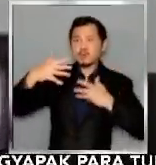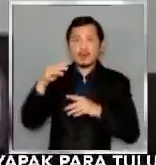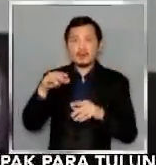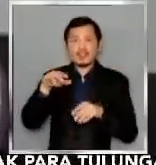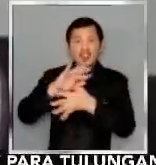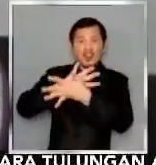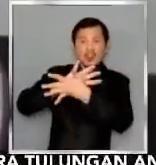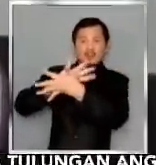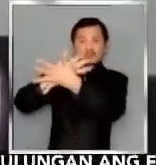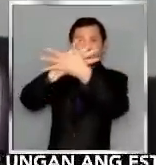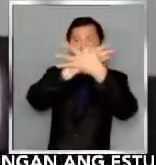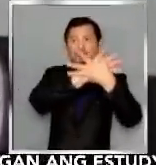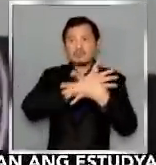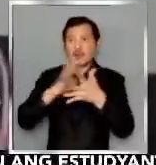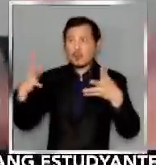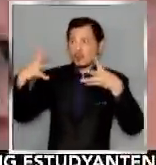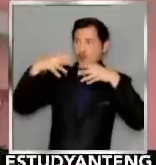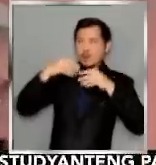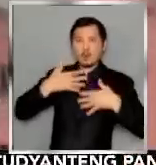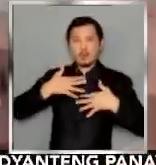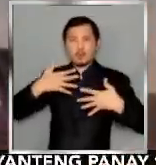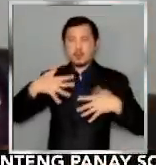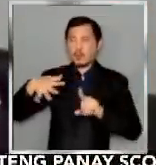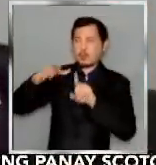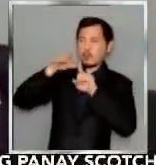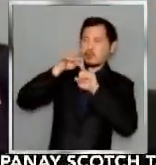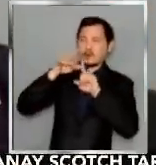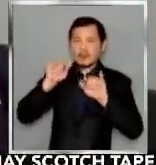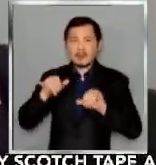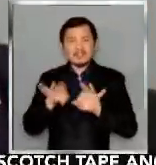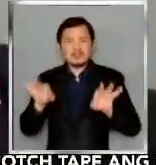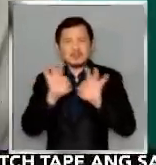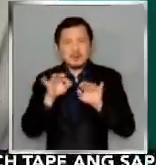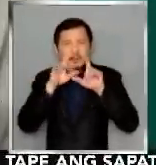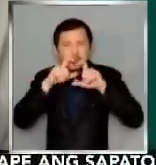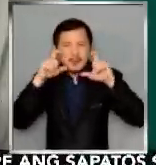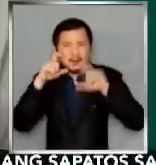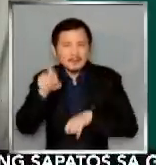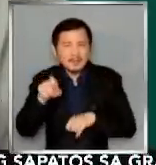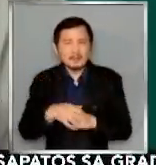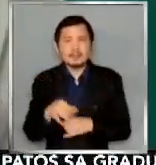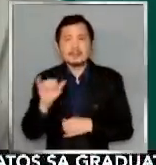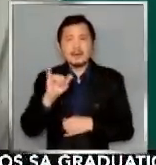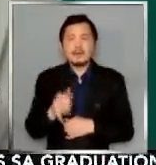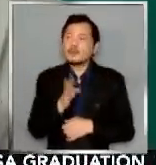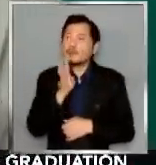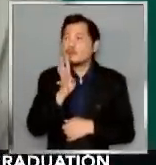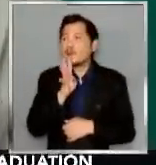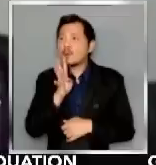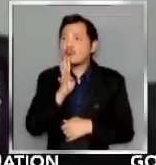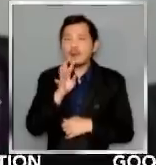infection. So therefore, parang paigtingin nila yung pagsasuot ng face mask. Dahil talsik ng laway, yung kanilang inaakala